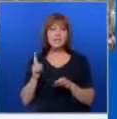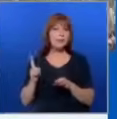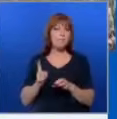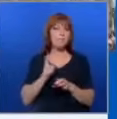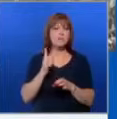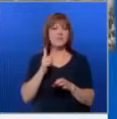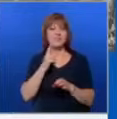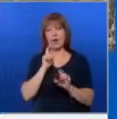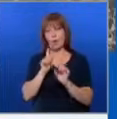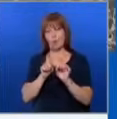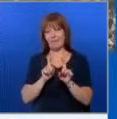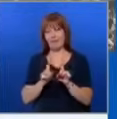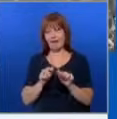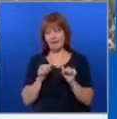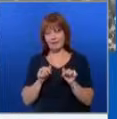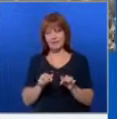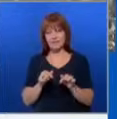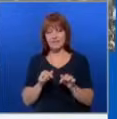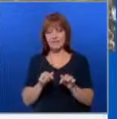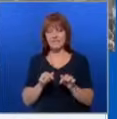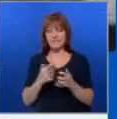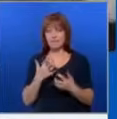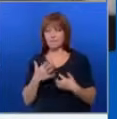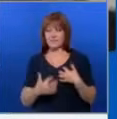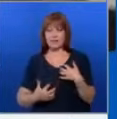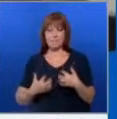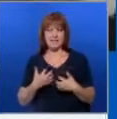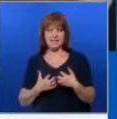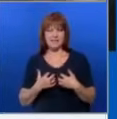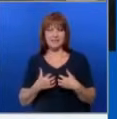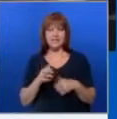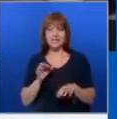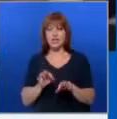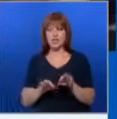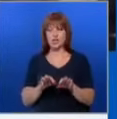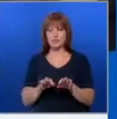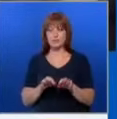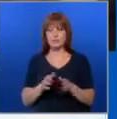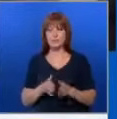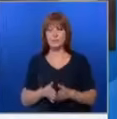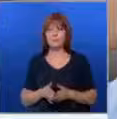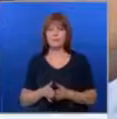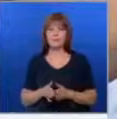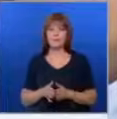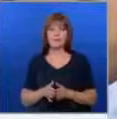и коментари в тези толкова напрегнати предсрочни парламентарни избори във Франция.